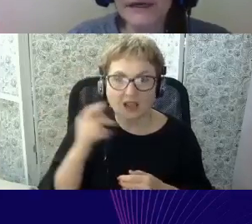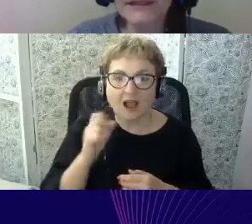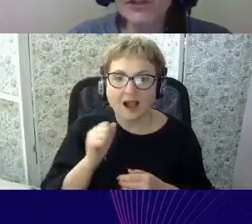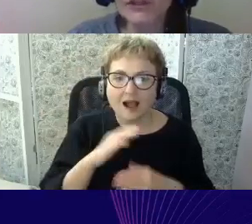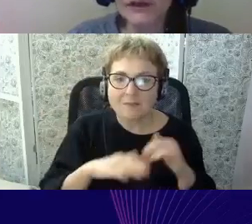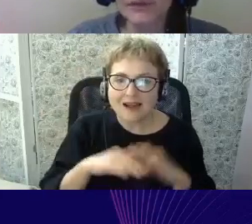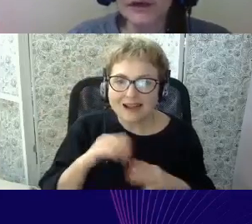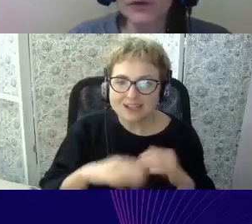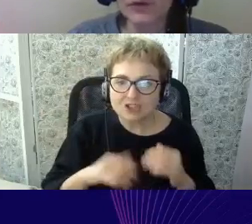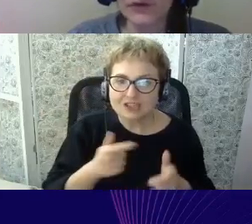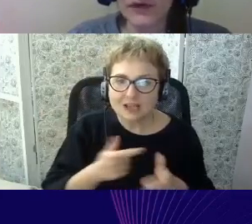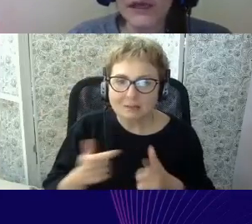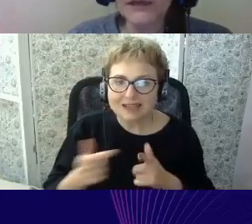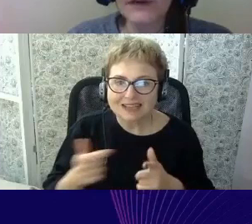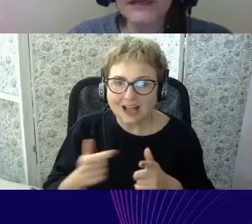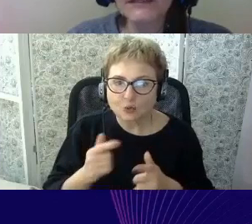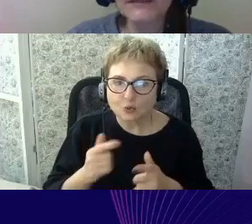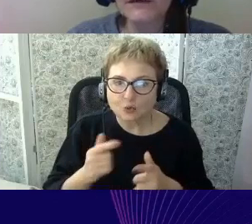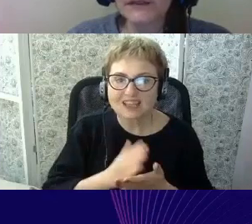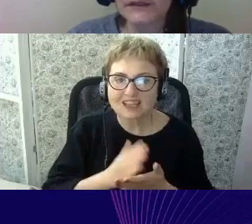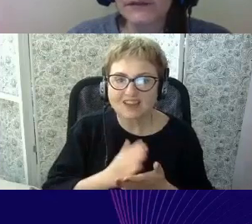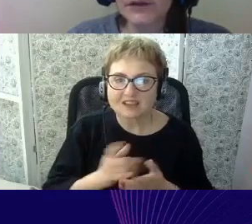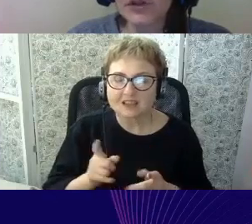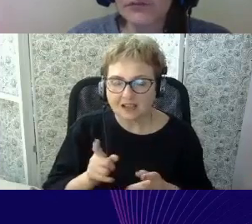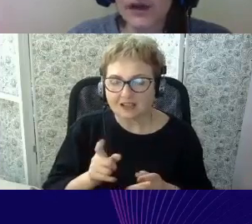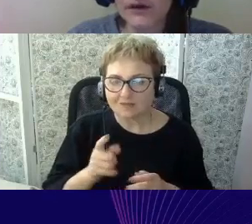когда практическая подготовка является